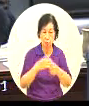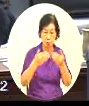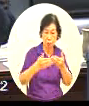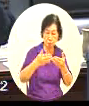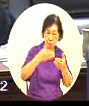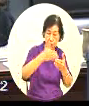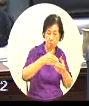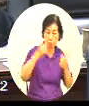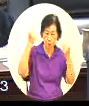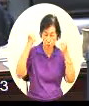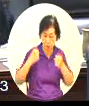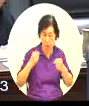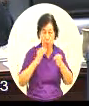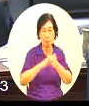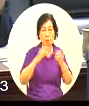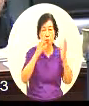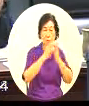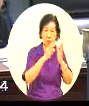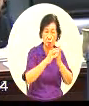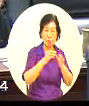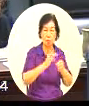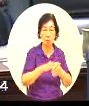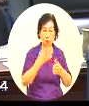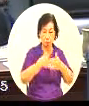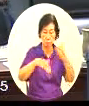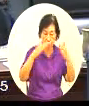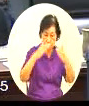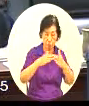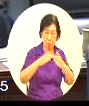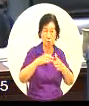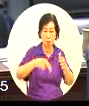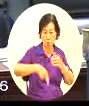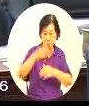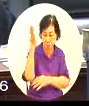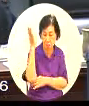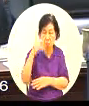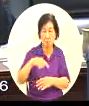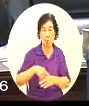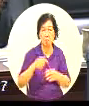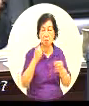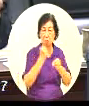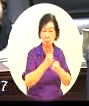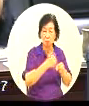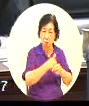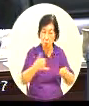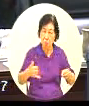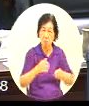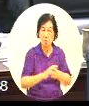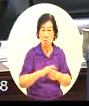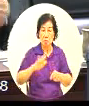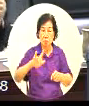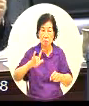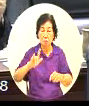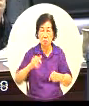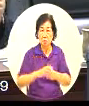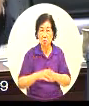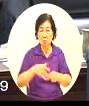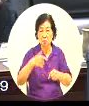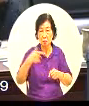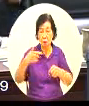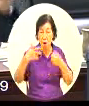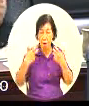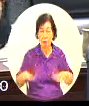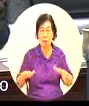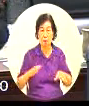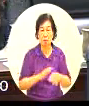会当好好选举人员吼，行政人员除我一寡即摆囡仔少嘛，老师剩真济嘛，会当少掉。